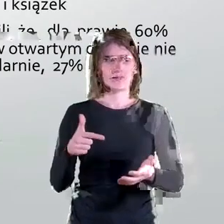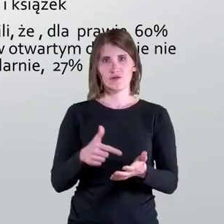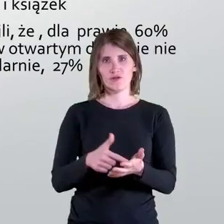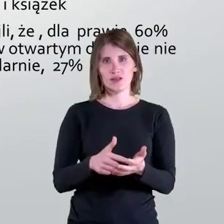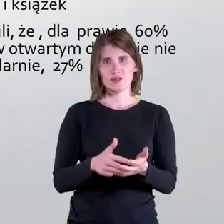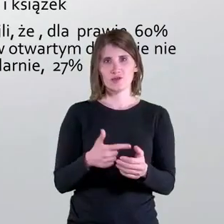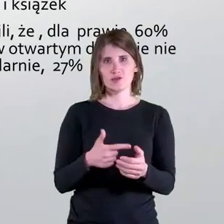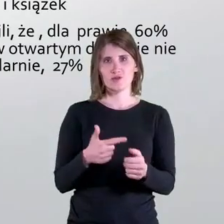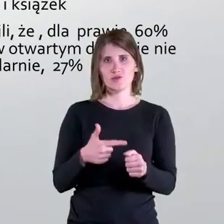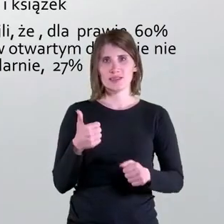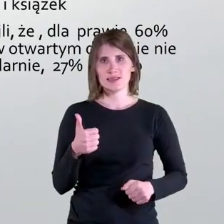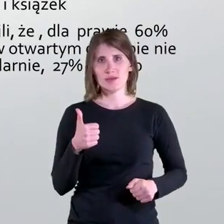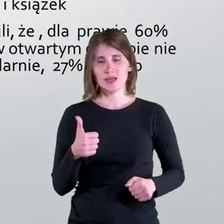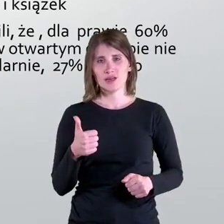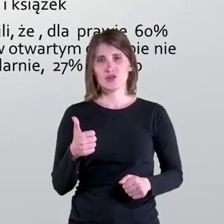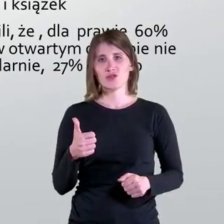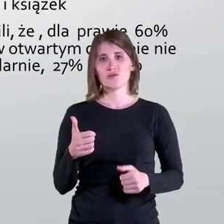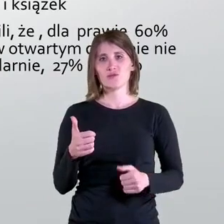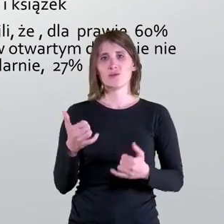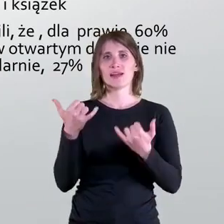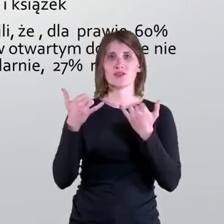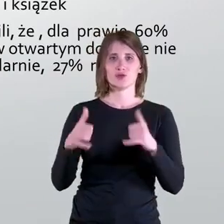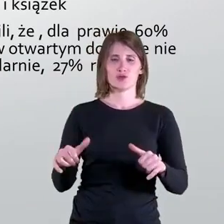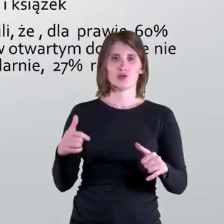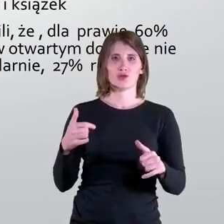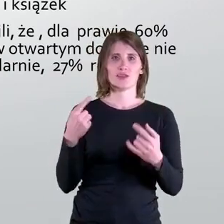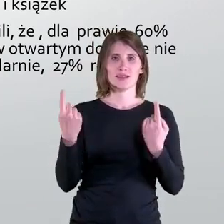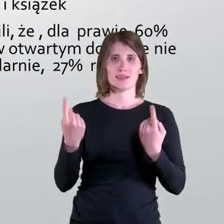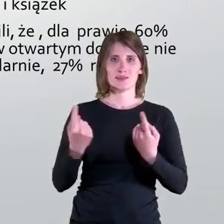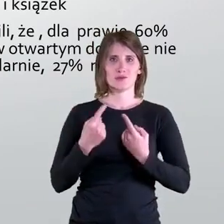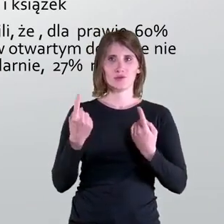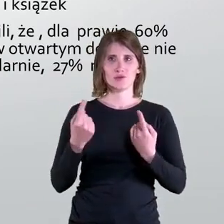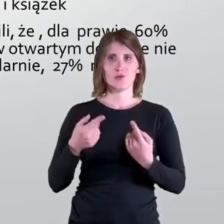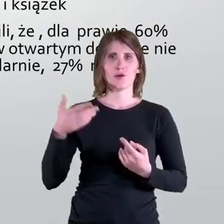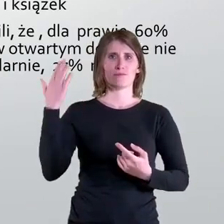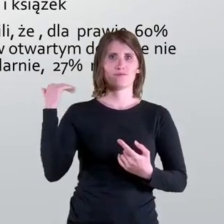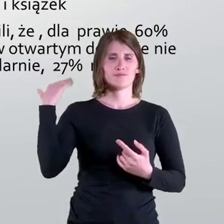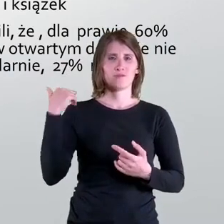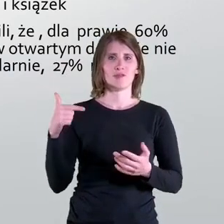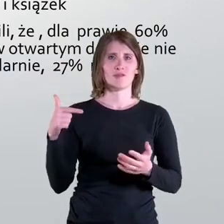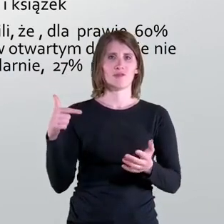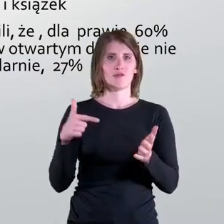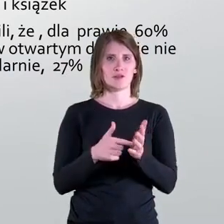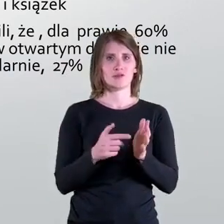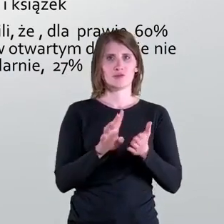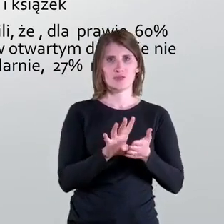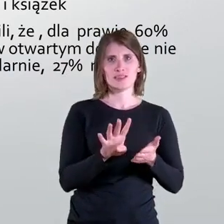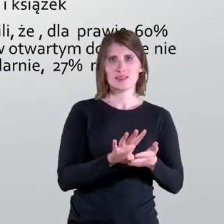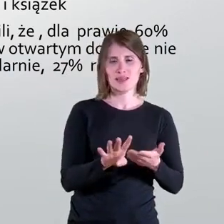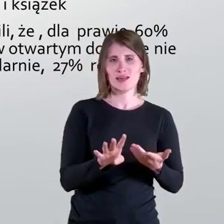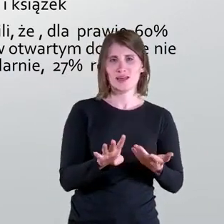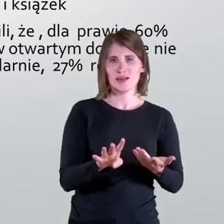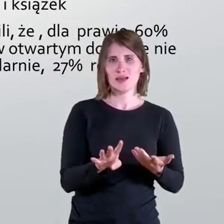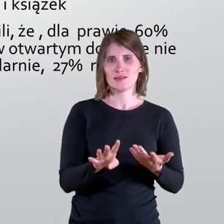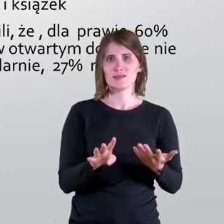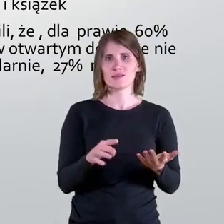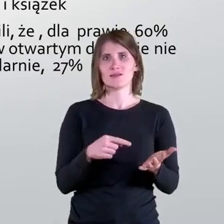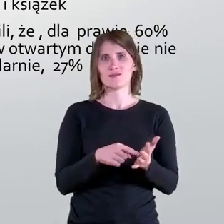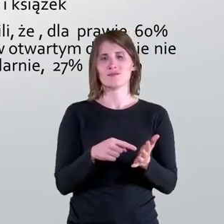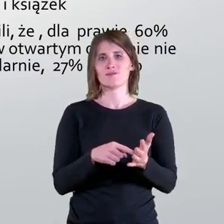a zupełnie inna sytuacja była w roku 2004 14 do którego